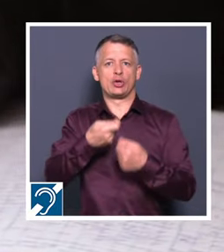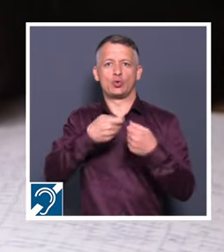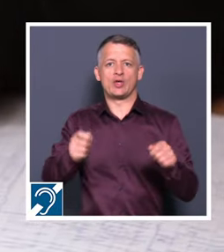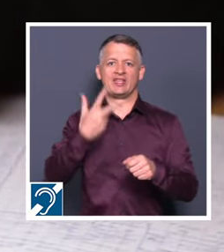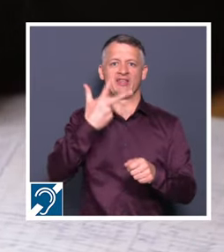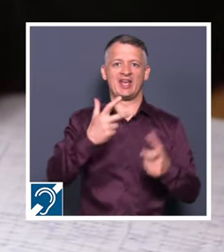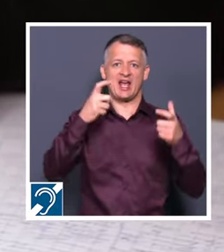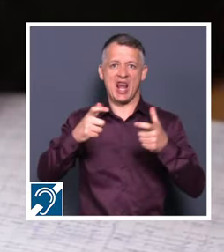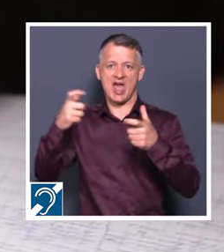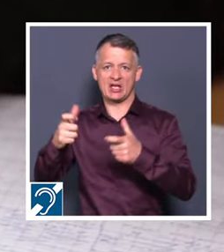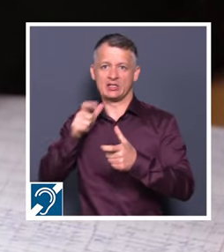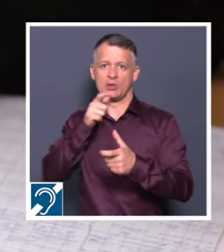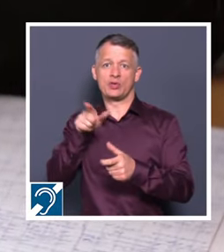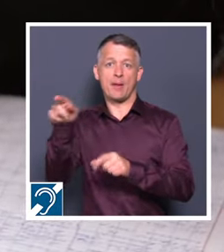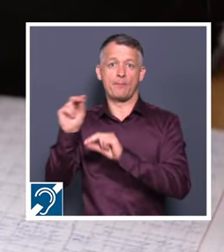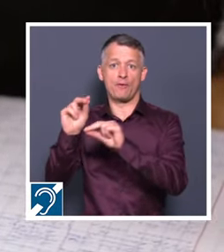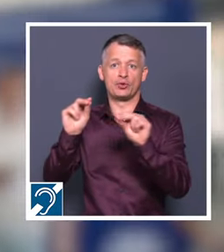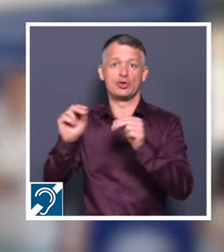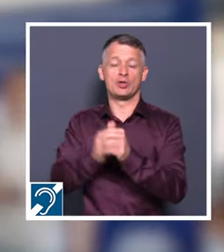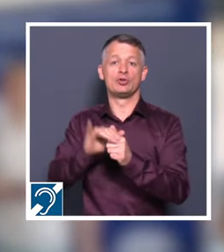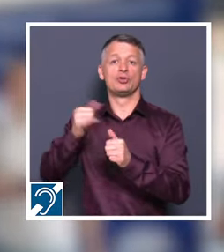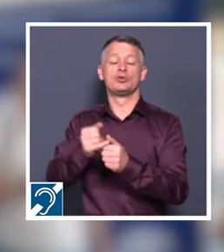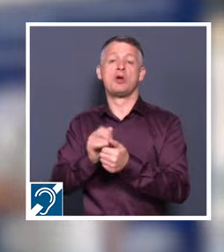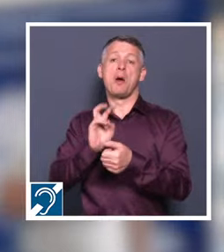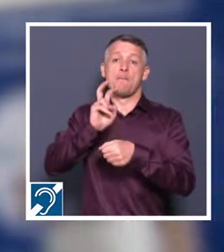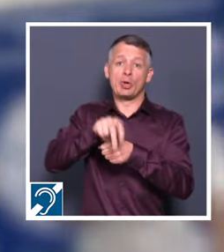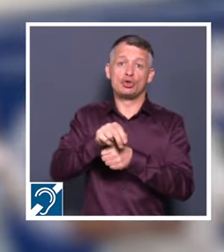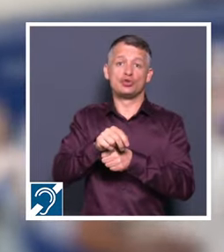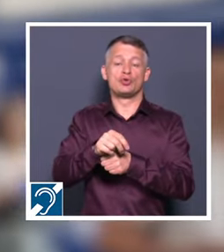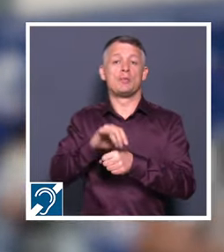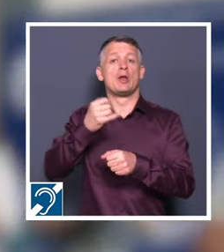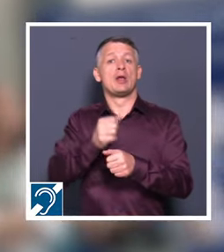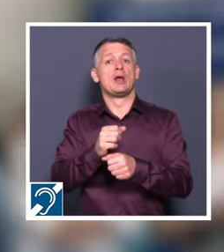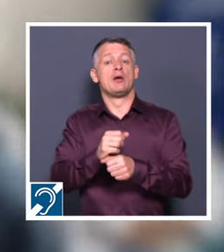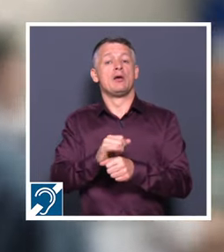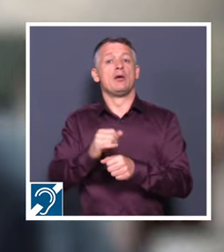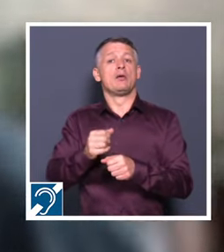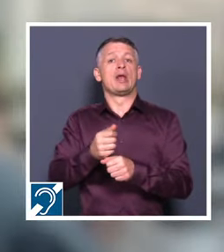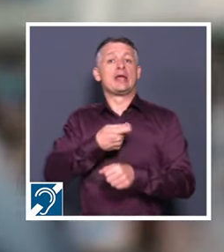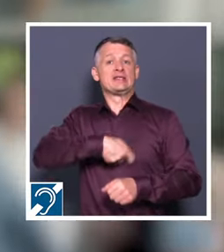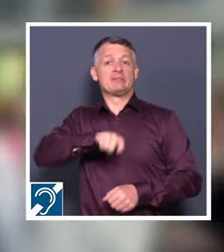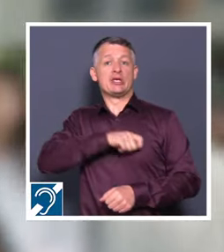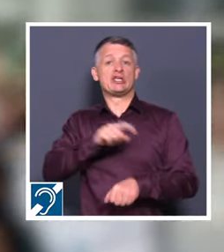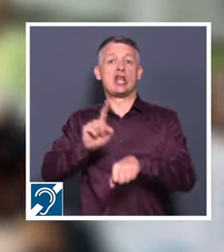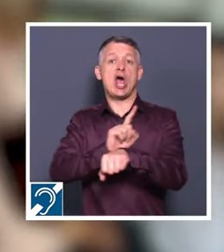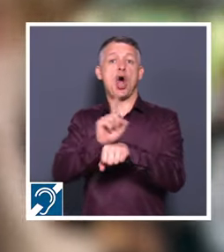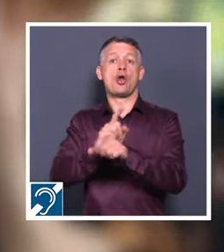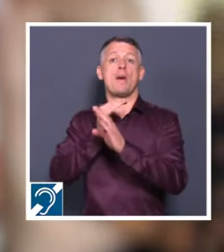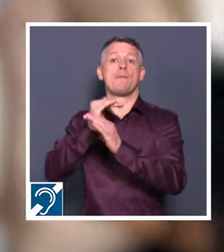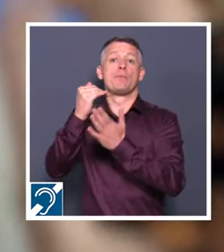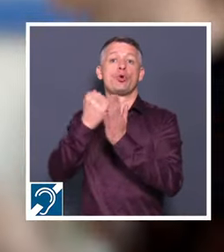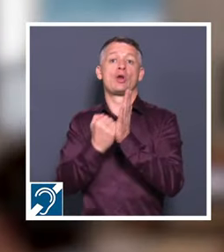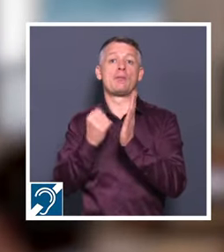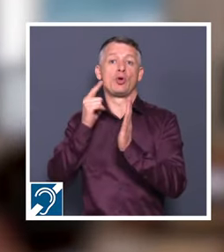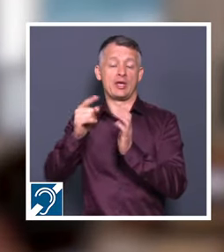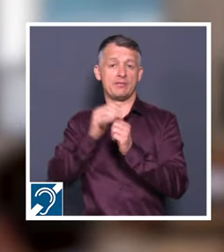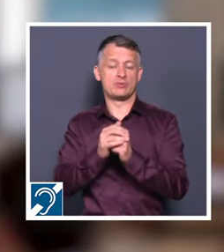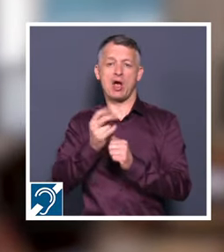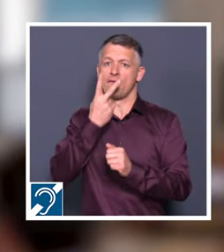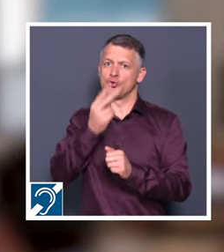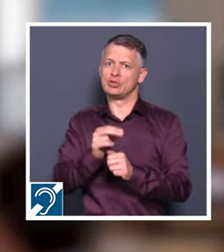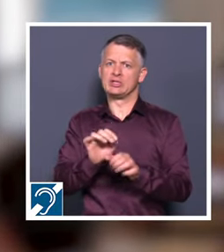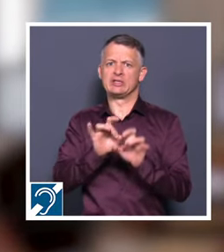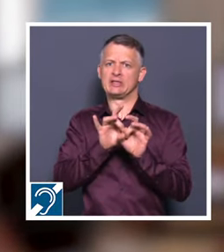S-a procedat la asistență la oră, la doamna profesoară. S-a constatat, într-adevăr, că orele sunt extrem de